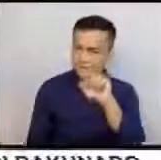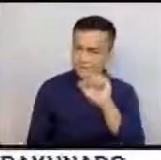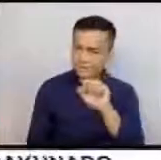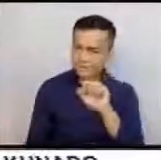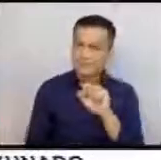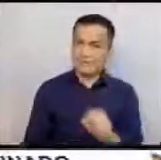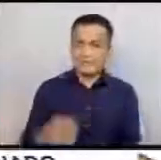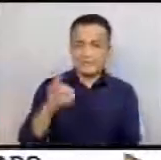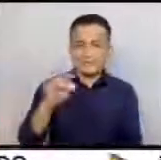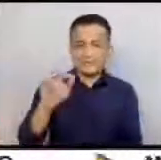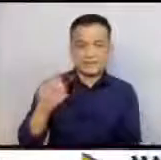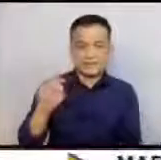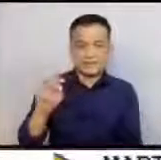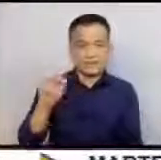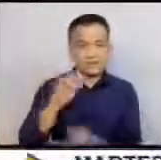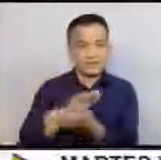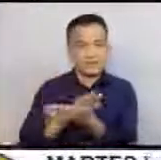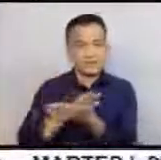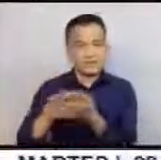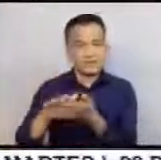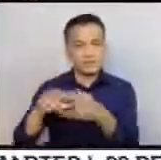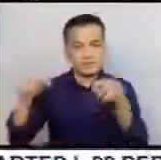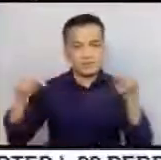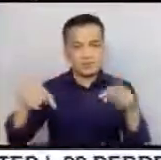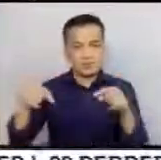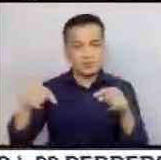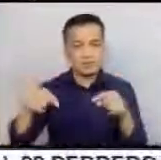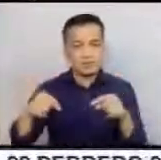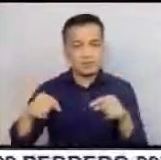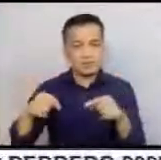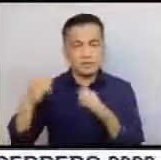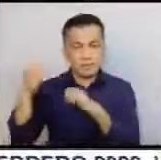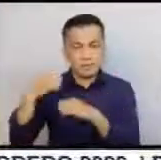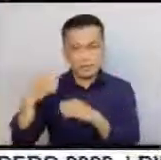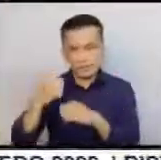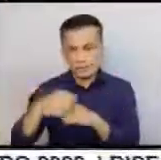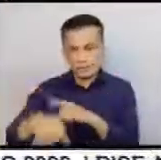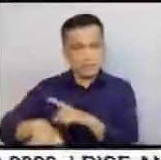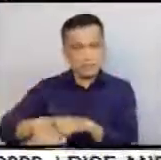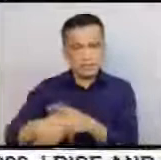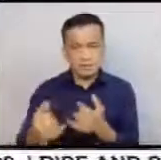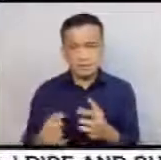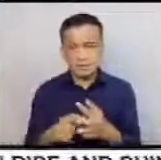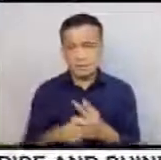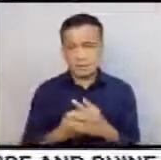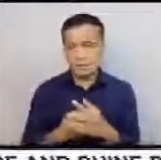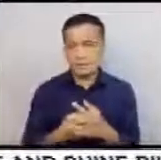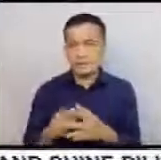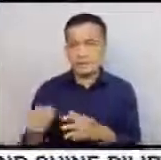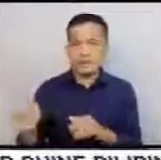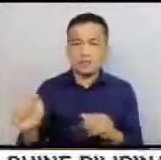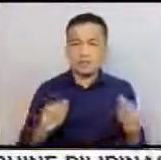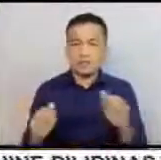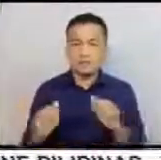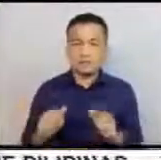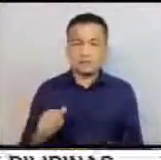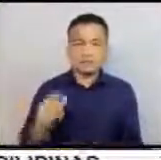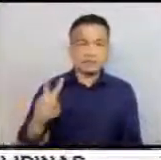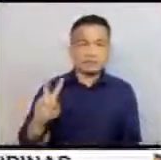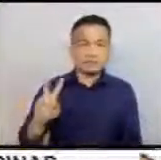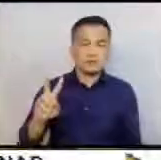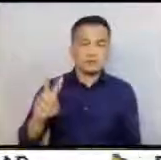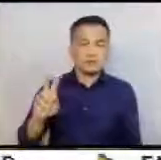Yes, Dayan, maayos naman dito. Inaasahang anumang oras ngayon ay magsisimula na nga ang mga aktibidad ni Vice Presidential